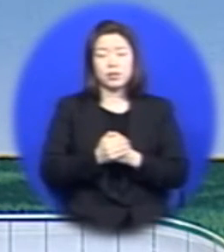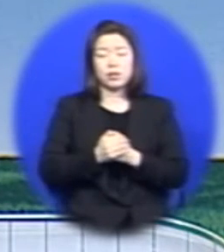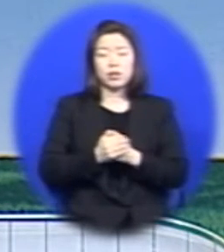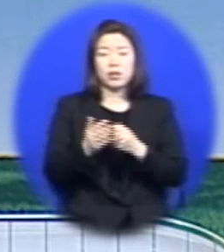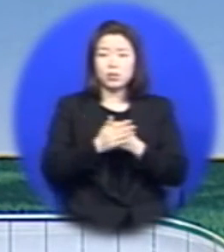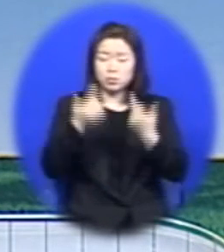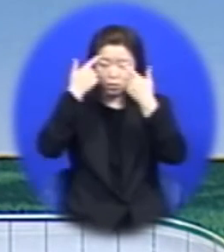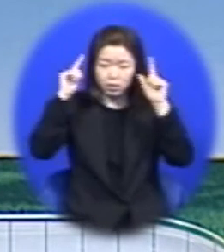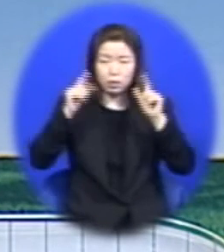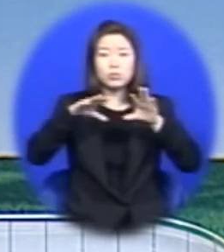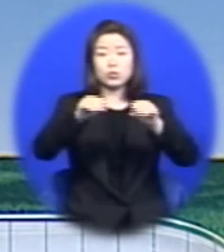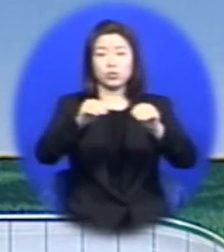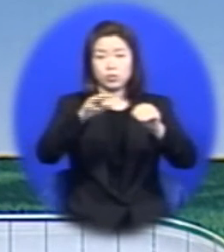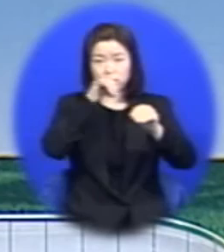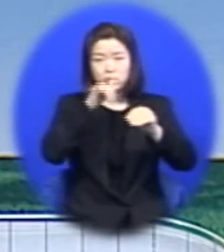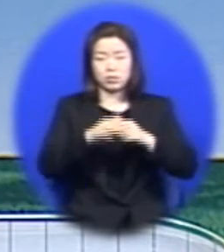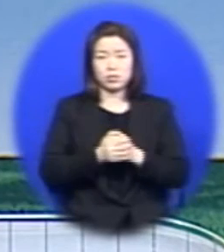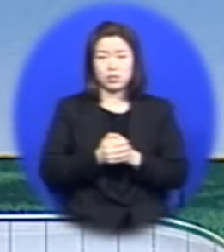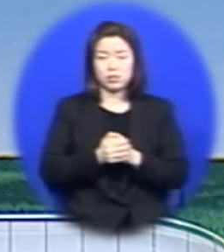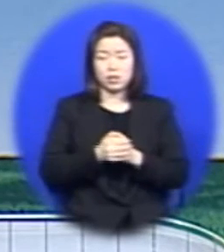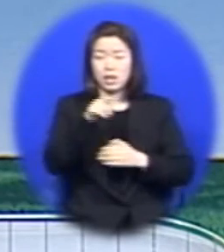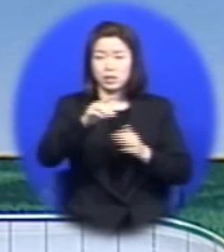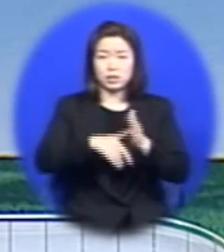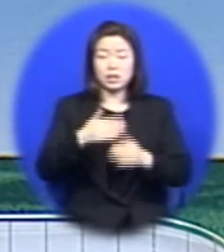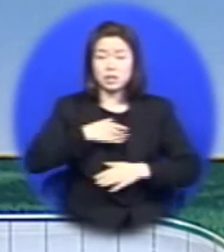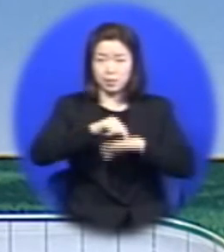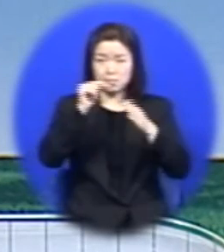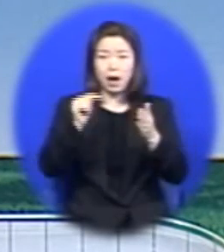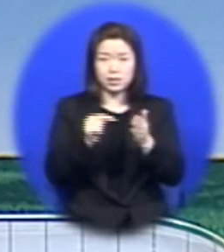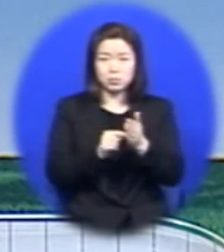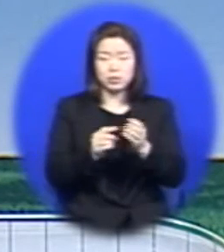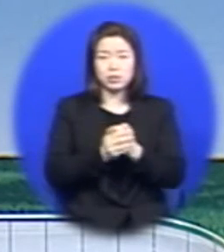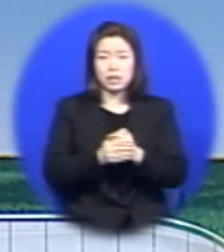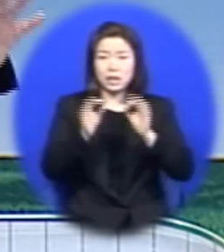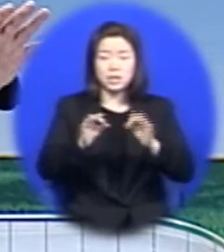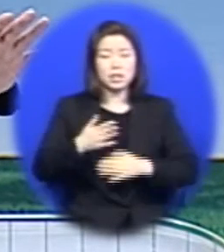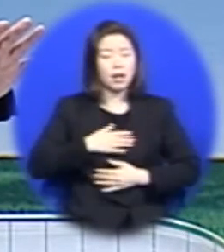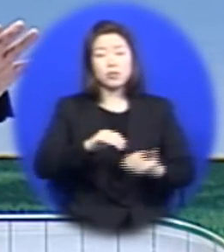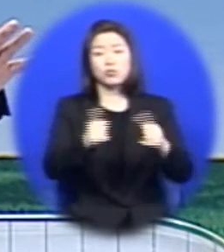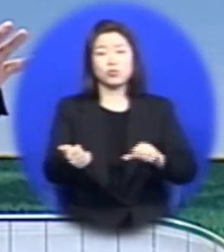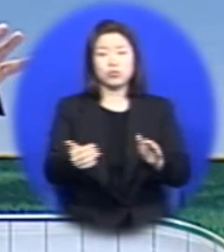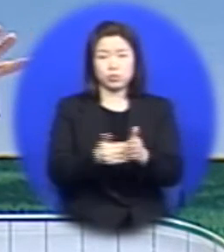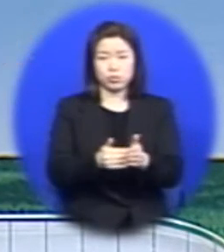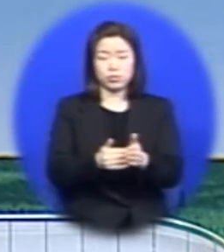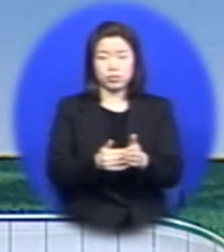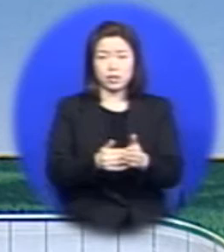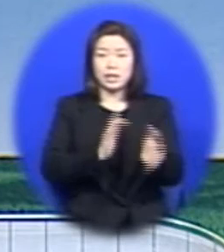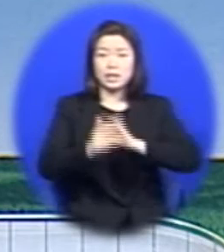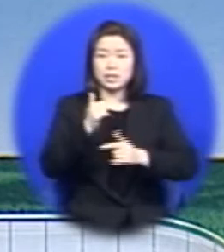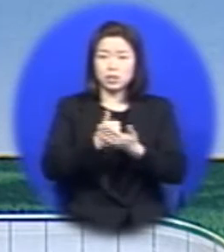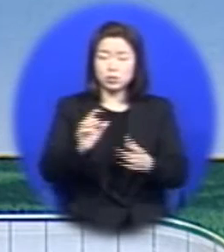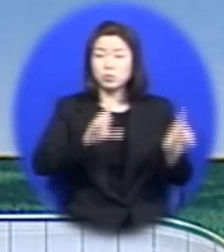그래서 대학원을 중단했습니다. 그때 제 심정은 이제는 나는 죽었는데